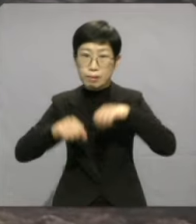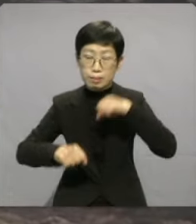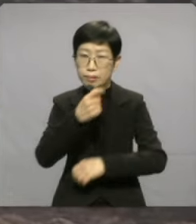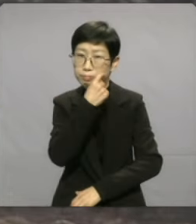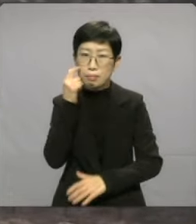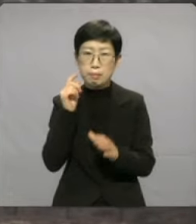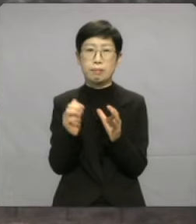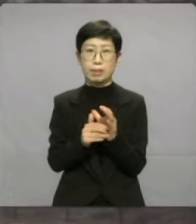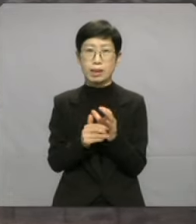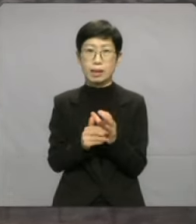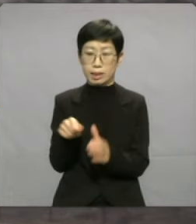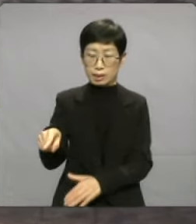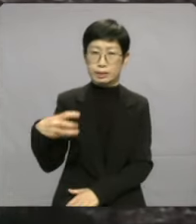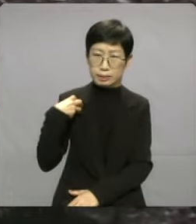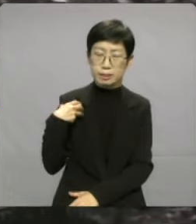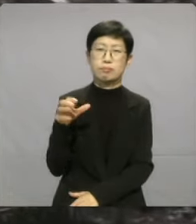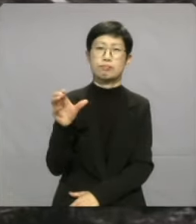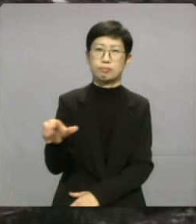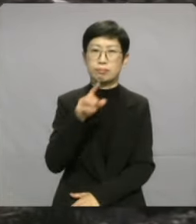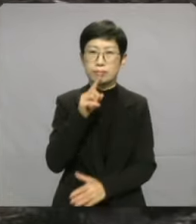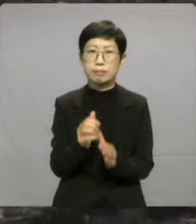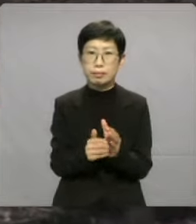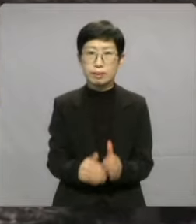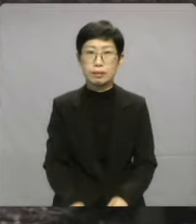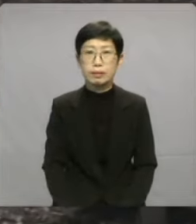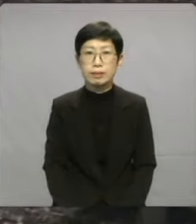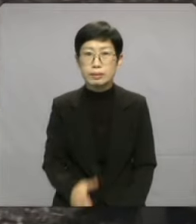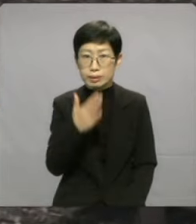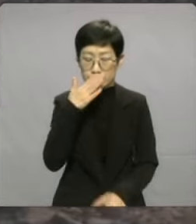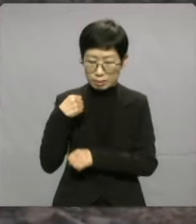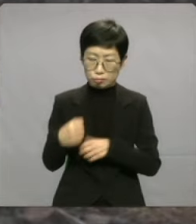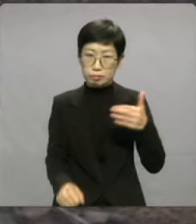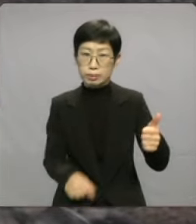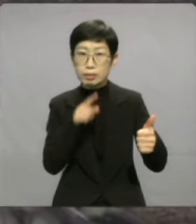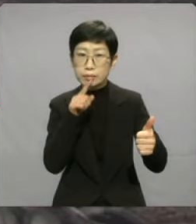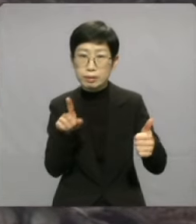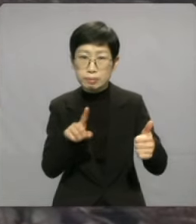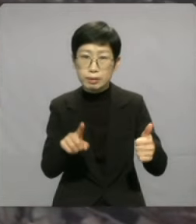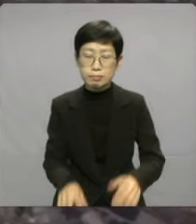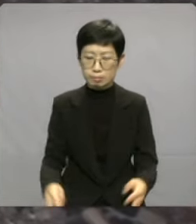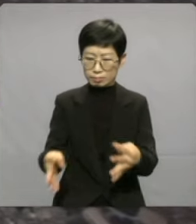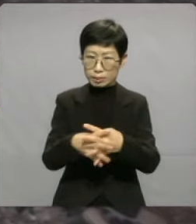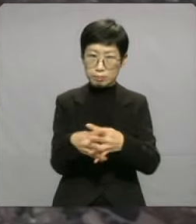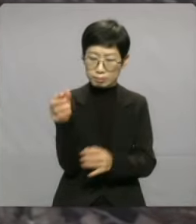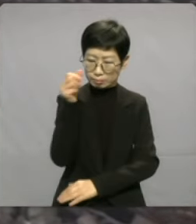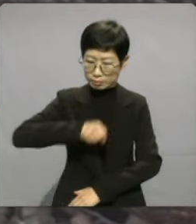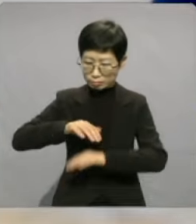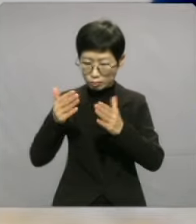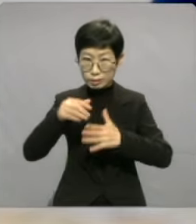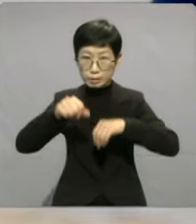확인했다며 헤즈볼라의 책임을 돌렸습니다. 헤르지 할레비 이스라엘군 참모총장은 합의에서 벗어난 모든 행위에